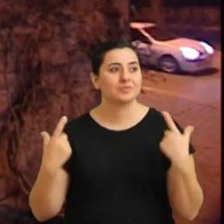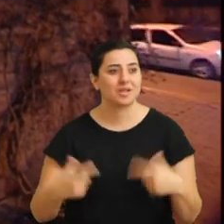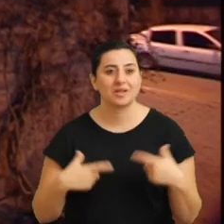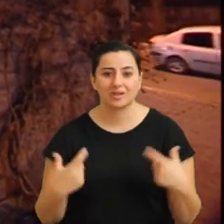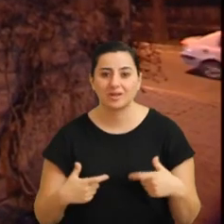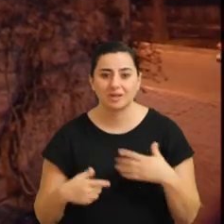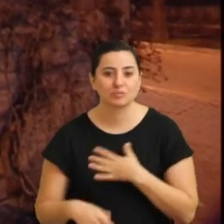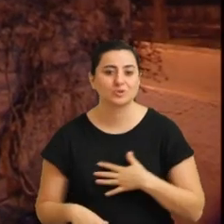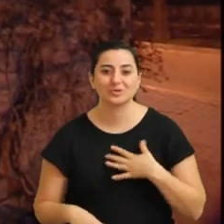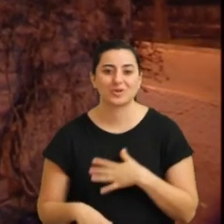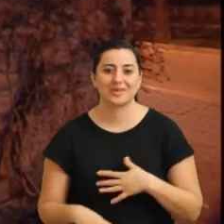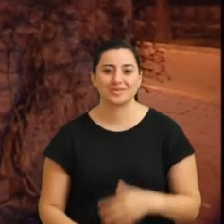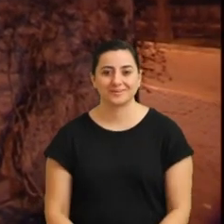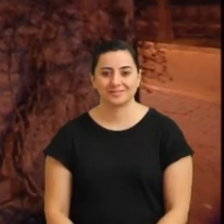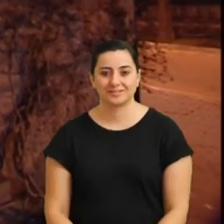Bursa'ya?